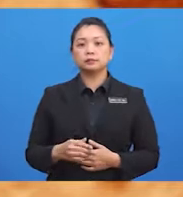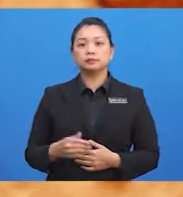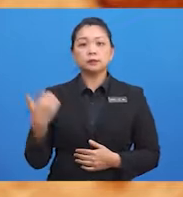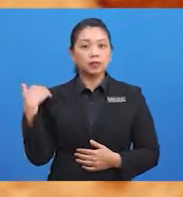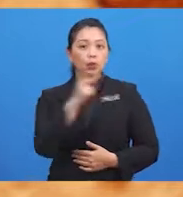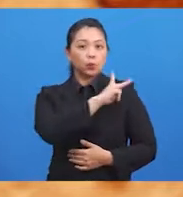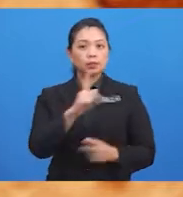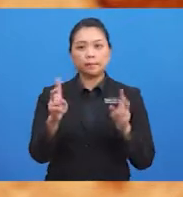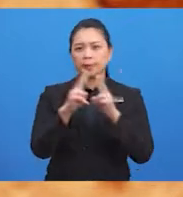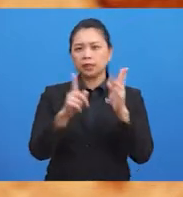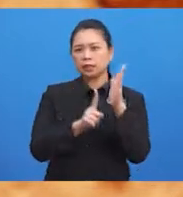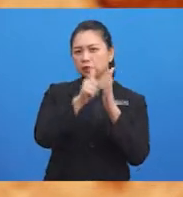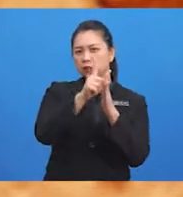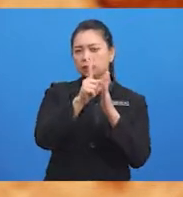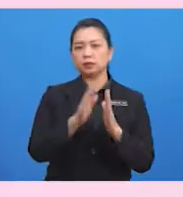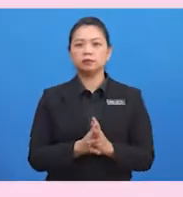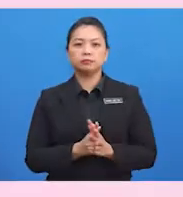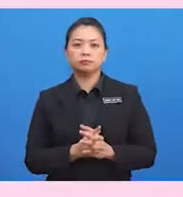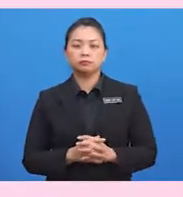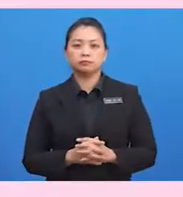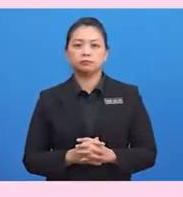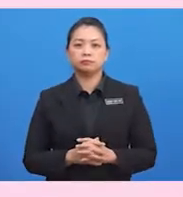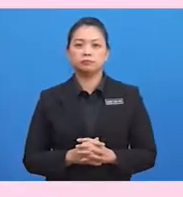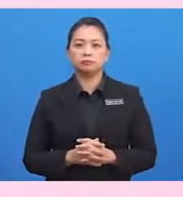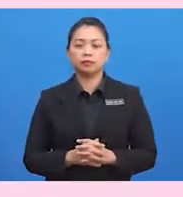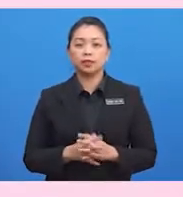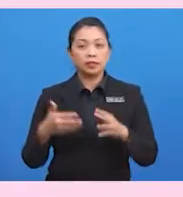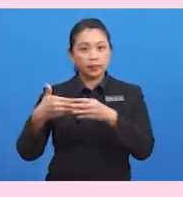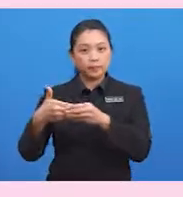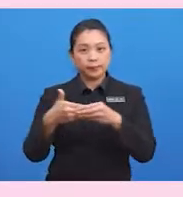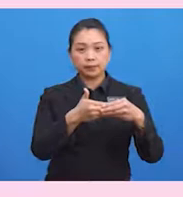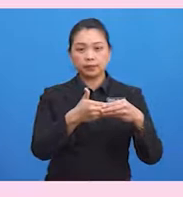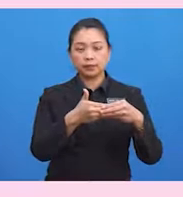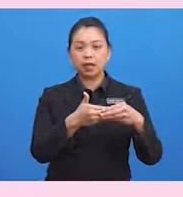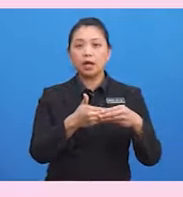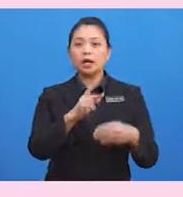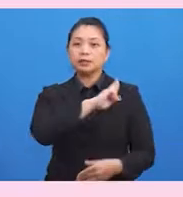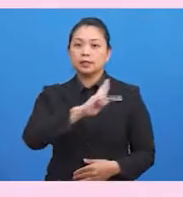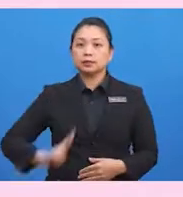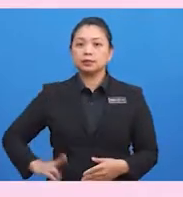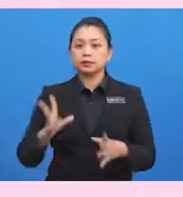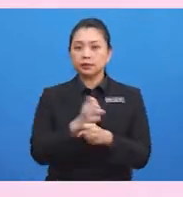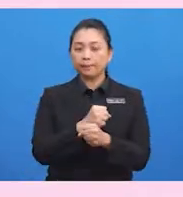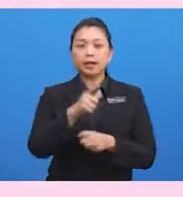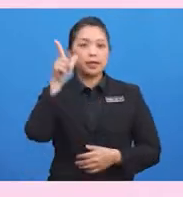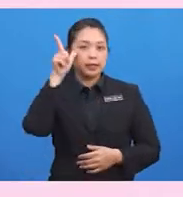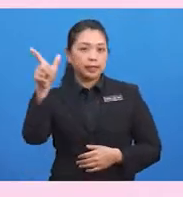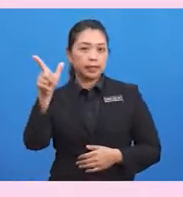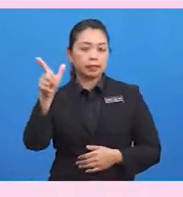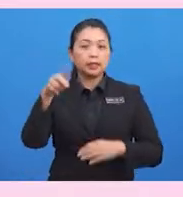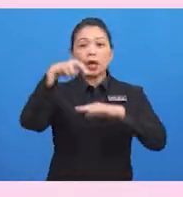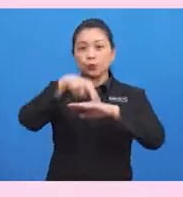dan berada dipuncak pentaksiran kepemimpinan seorang raja dapat dilihat melalui keturunan